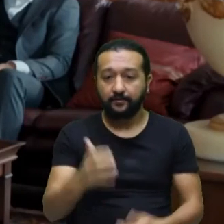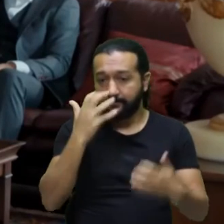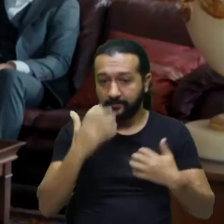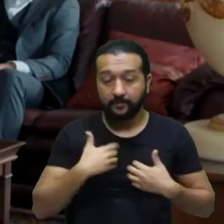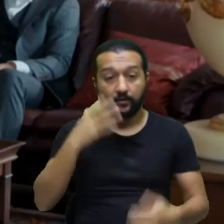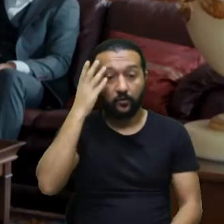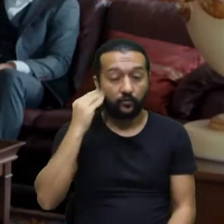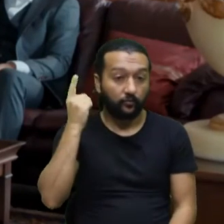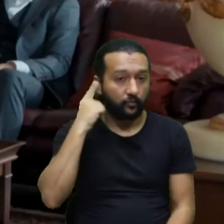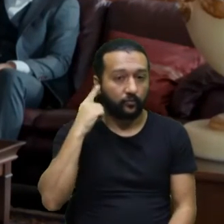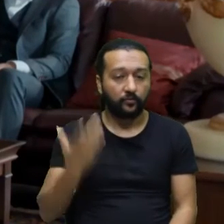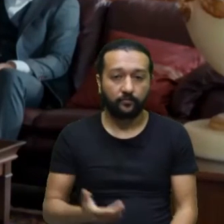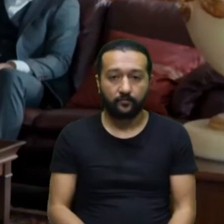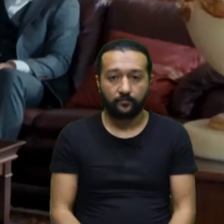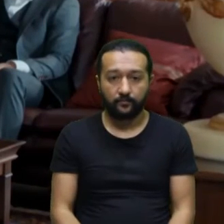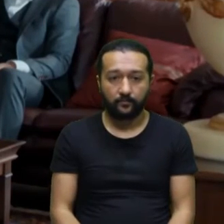olan ilgisini öğreniyorum.